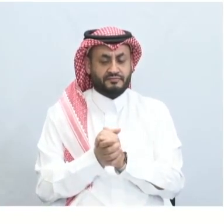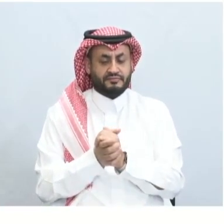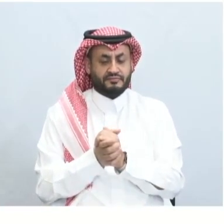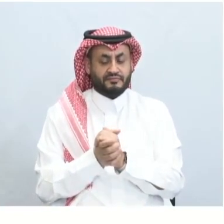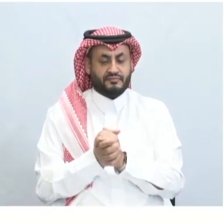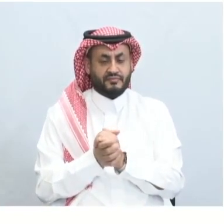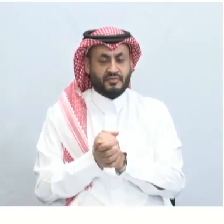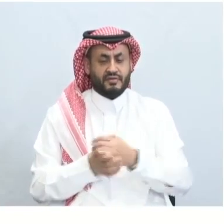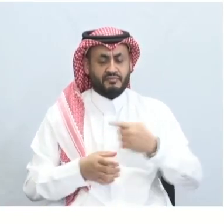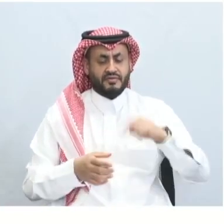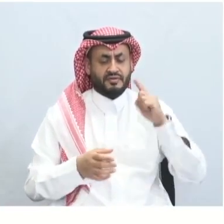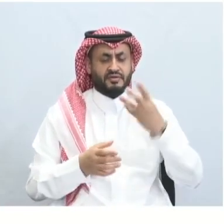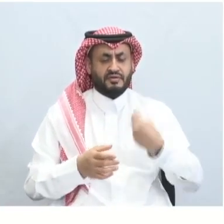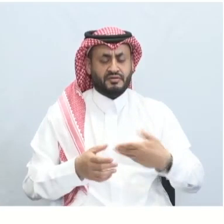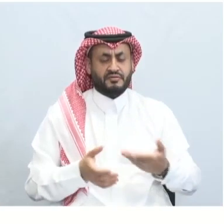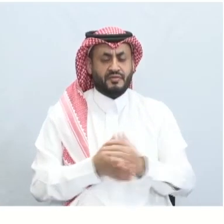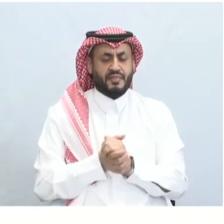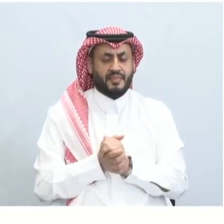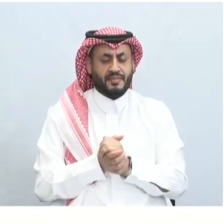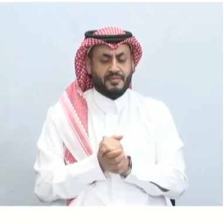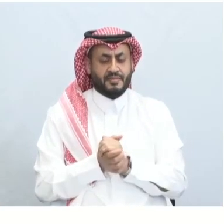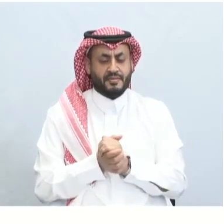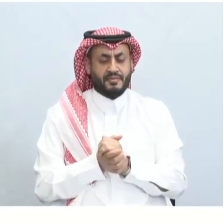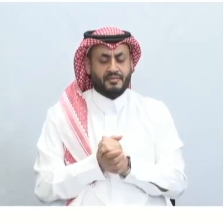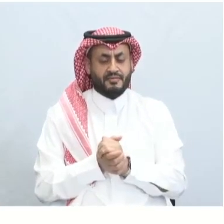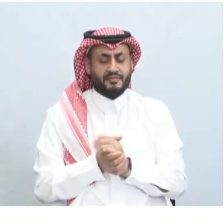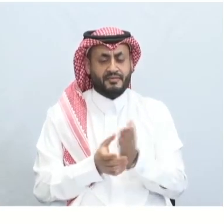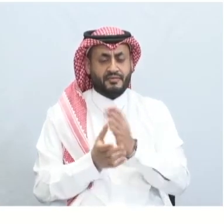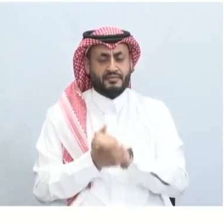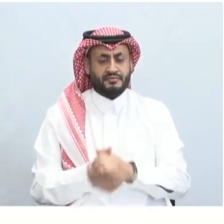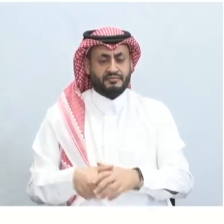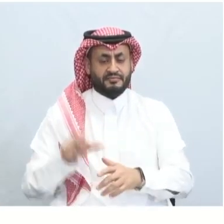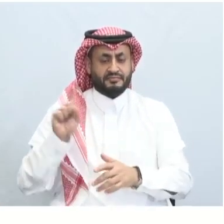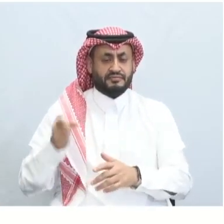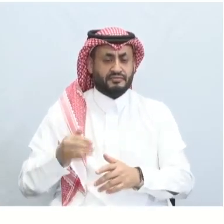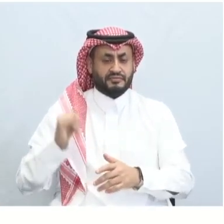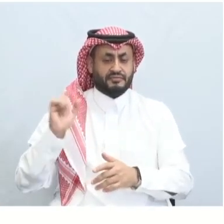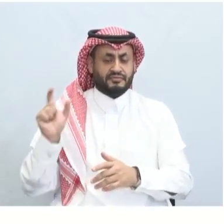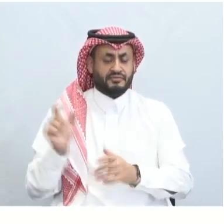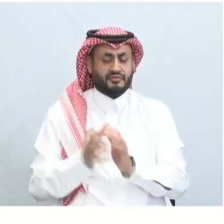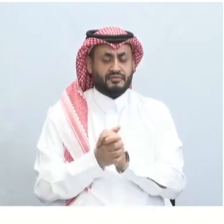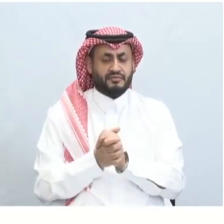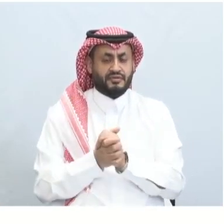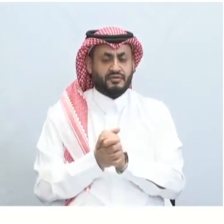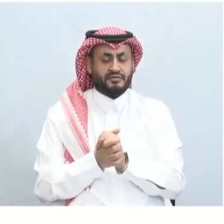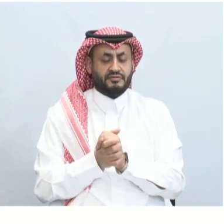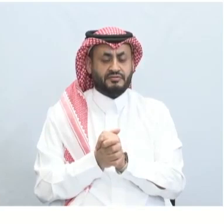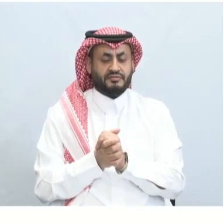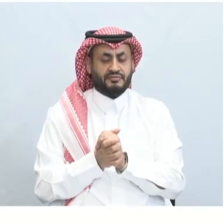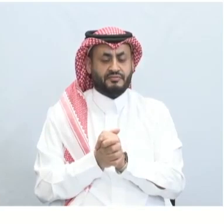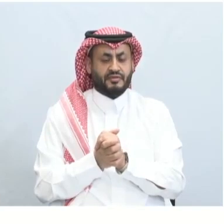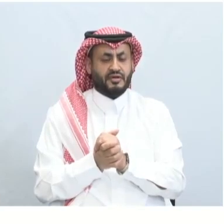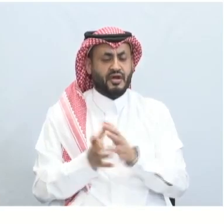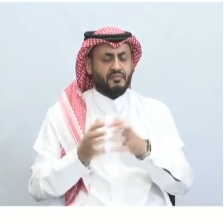ابتدئ قراءتي مستعينا بالله اما كلمه وهو اسم من اسماء الله الرحمن